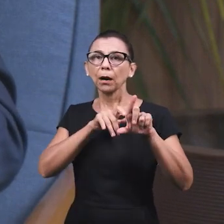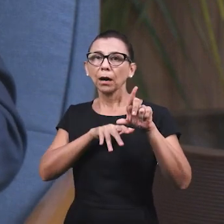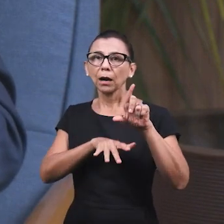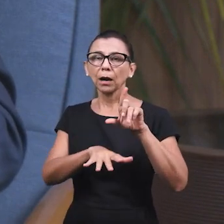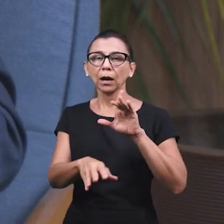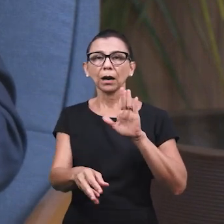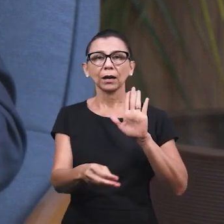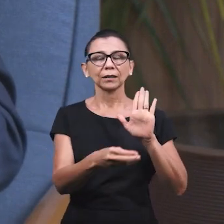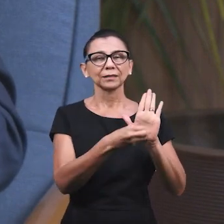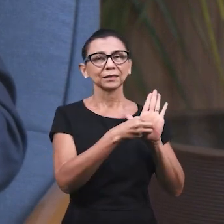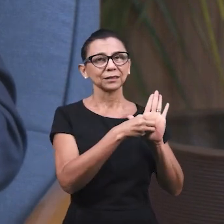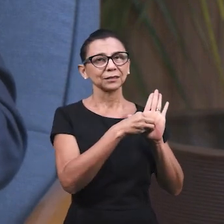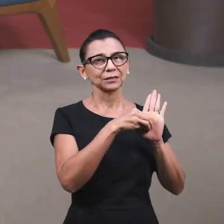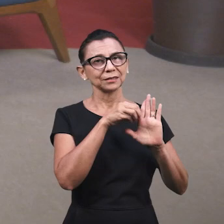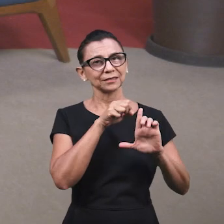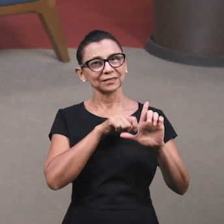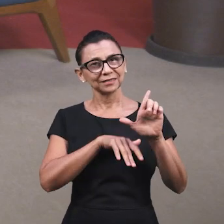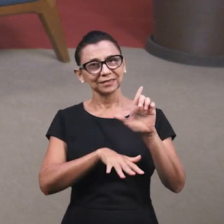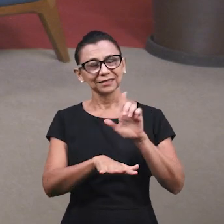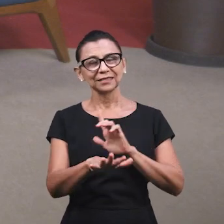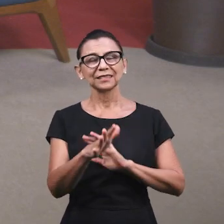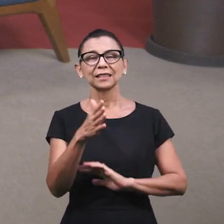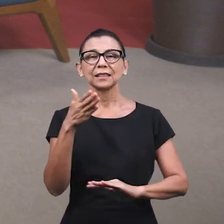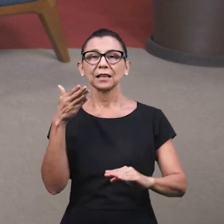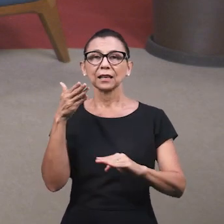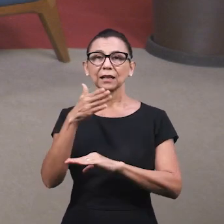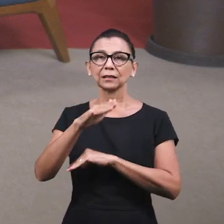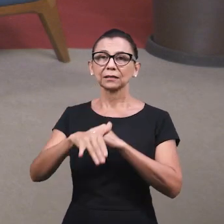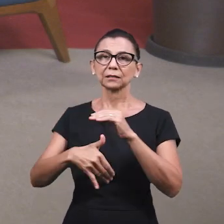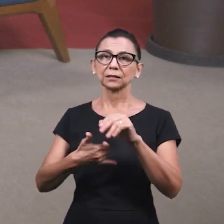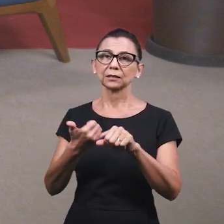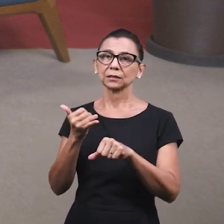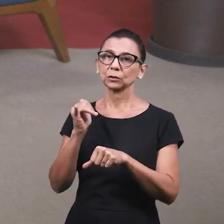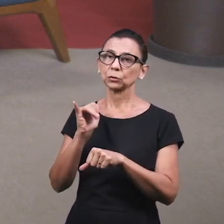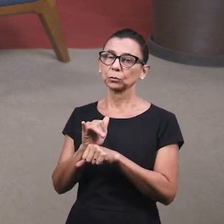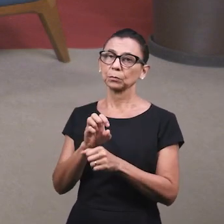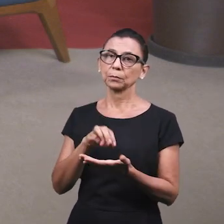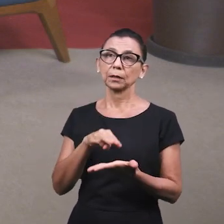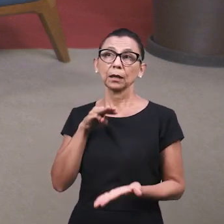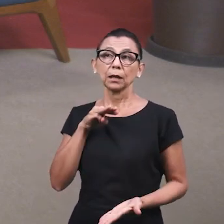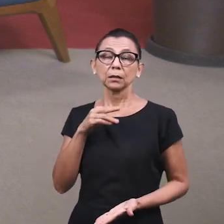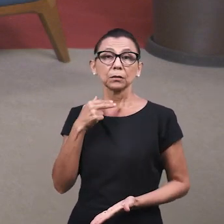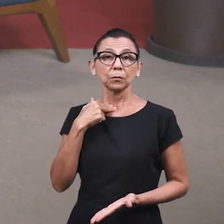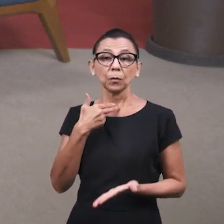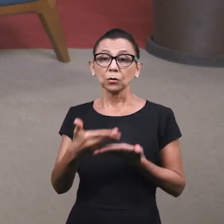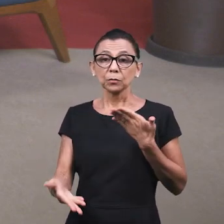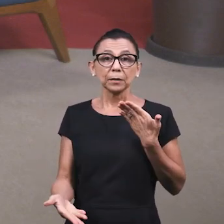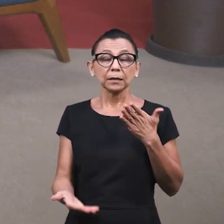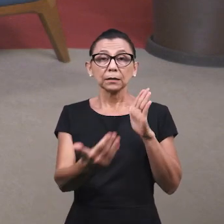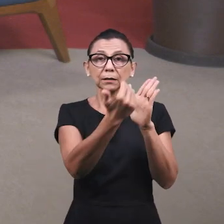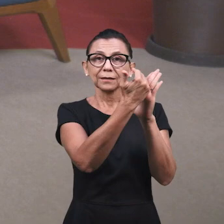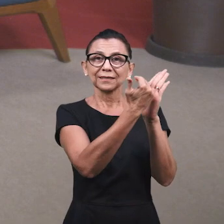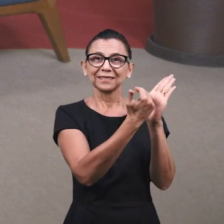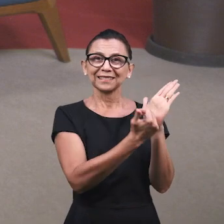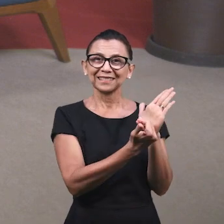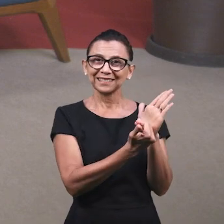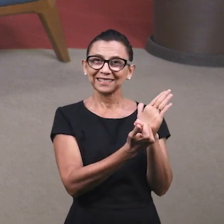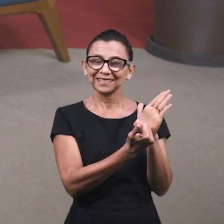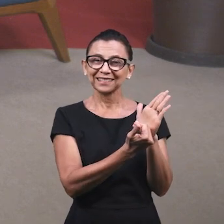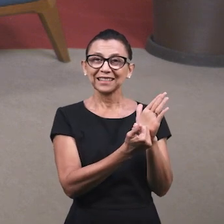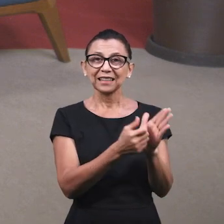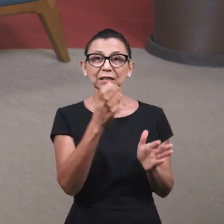aussi nos contenus. Accédez au canal de l'Église chrétienne Maranatha sur YouTube et ne ratez pas notre